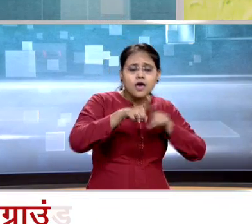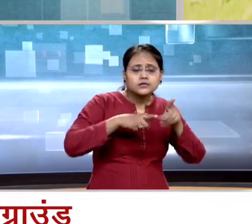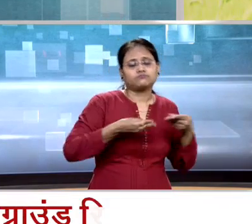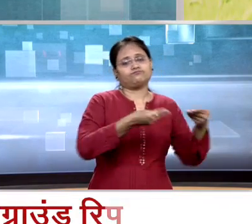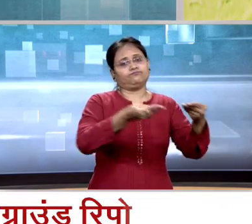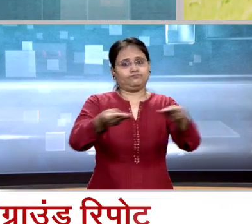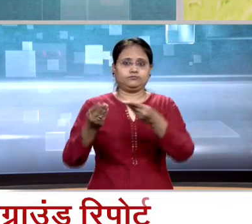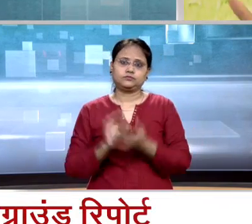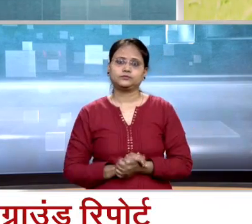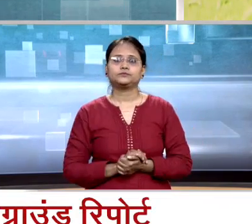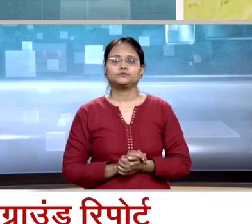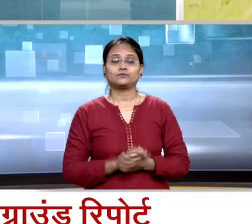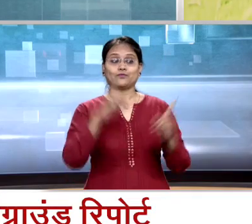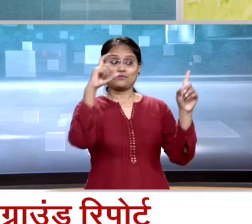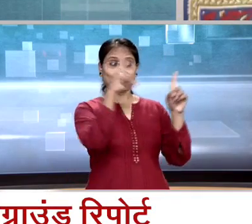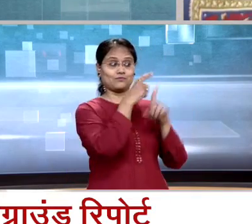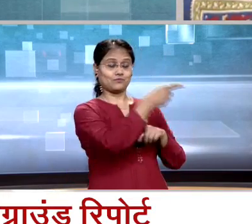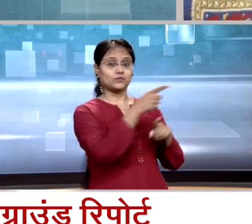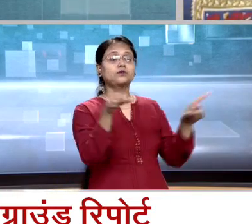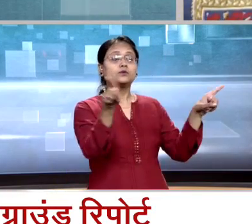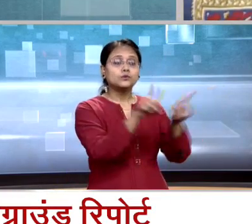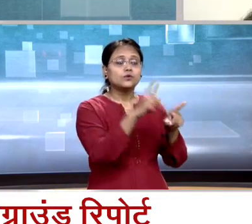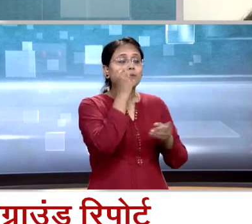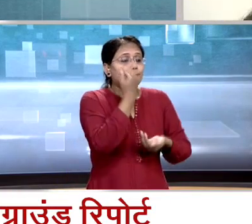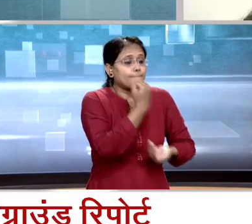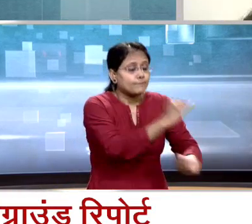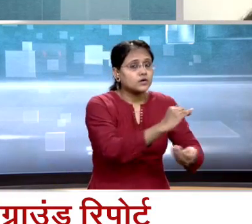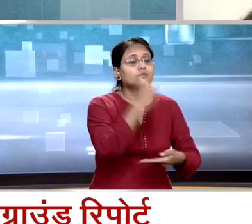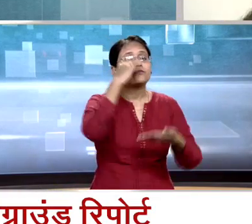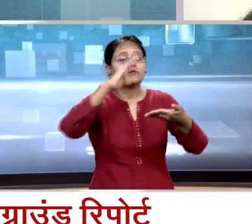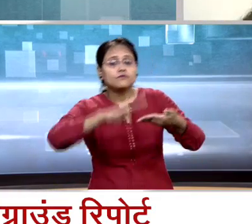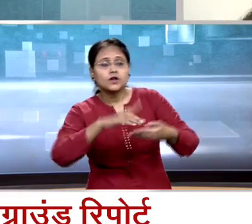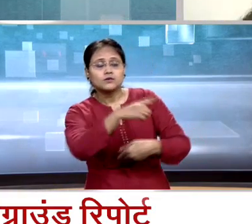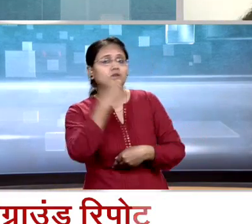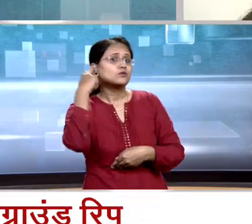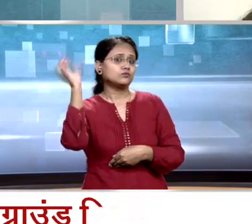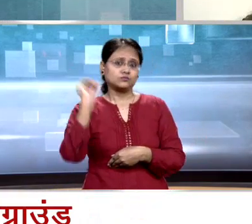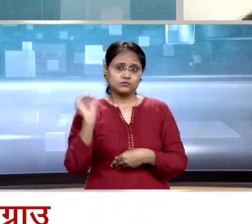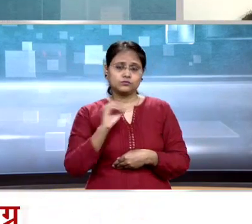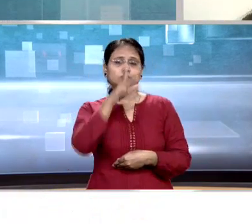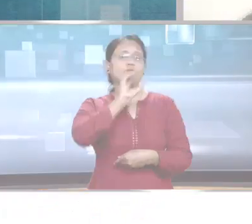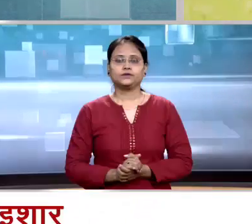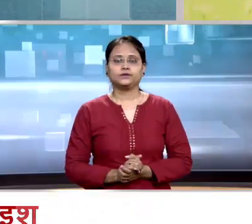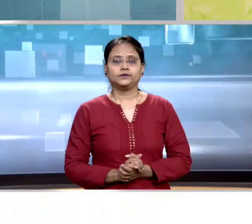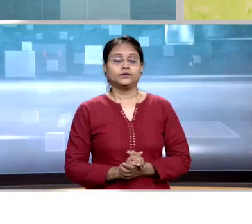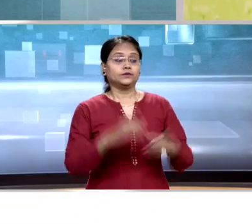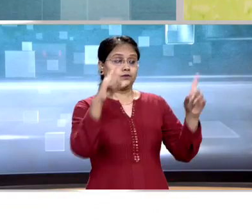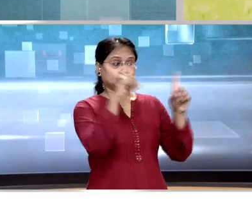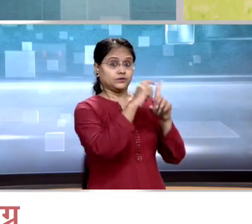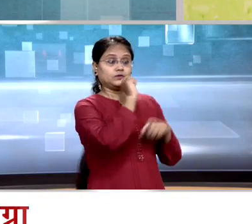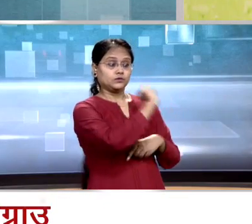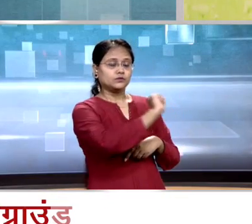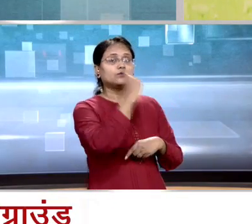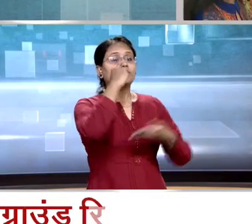थे। दीपक की ही तरह उनका बेटा और उनकी पत्नी भी न सुन सकते हैं न बोल सकते हैं। दीपक और